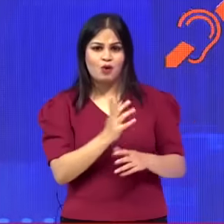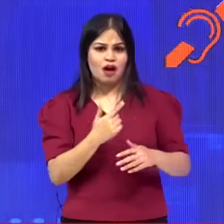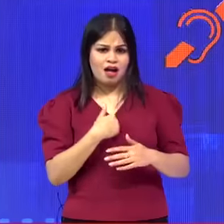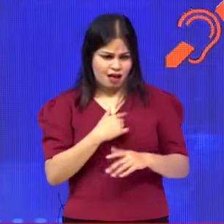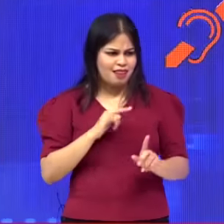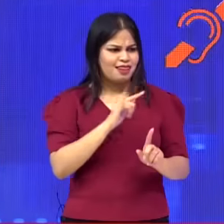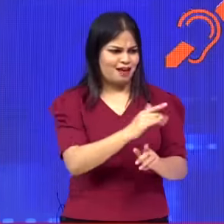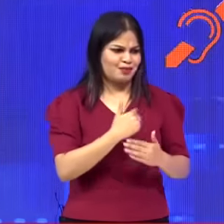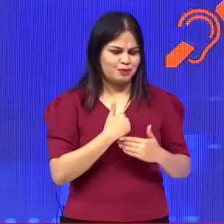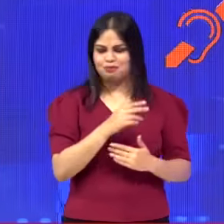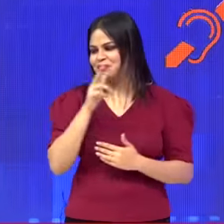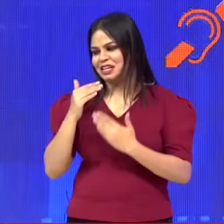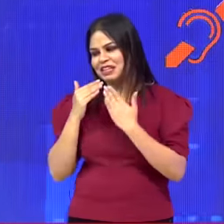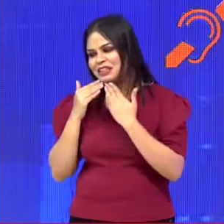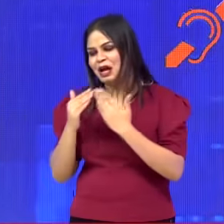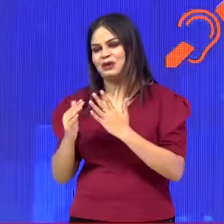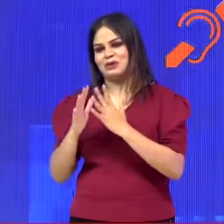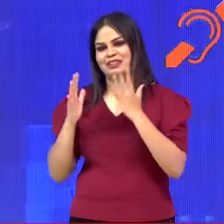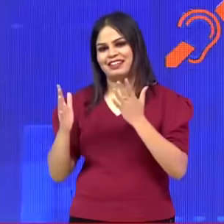you. Thank you so much.